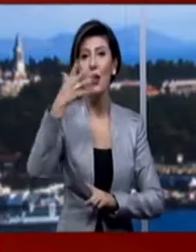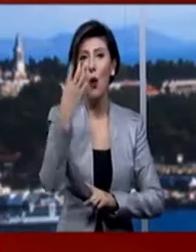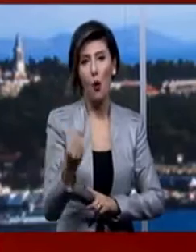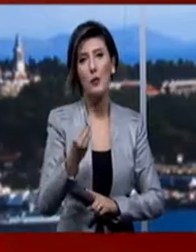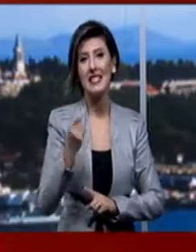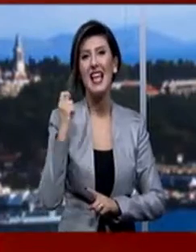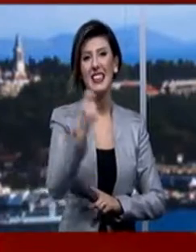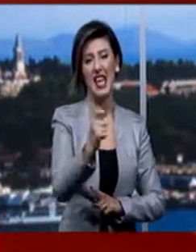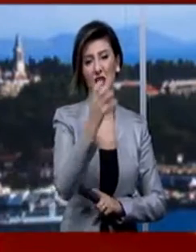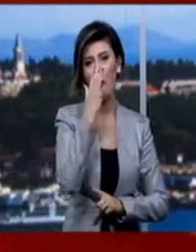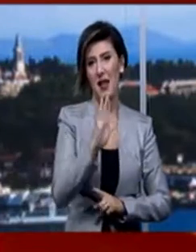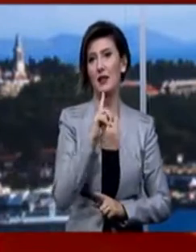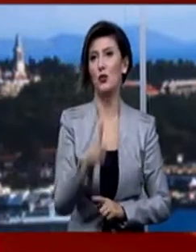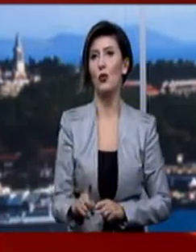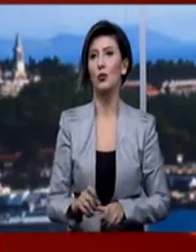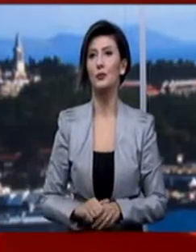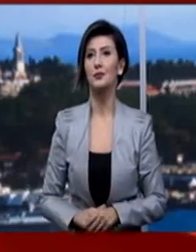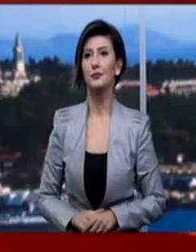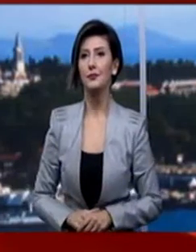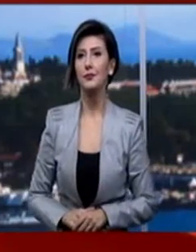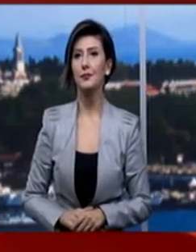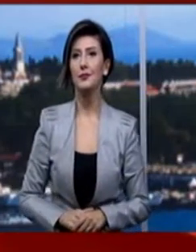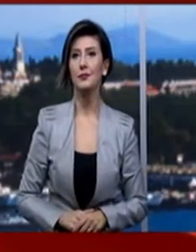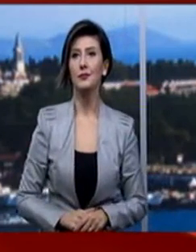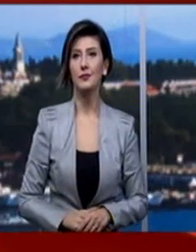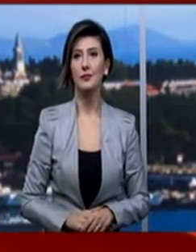lira olması teklifini getirecek.